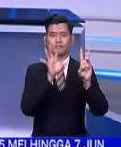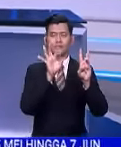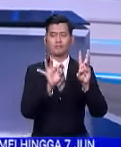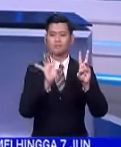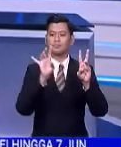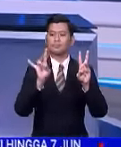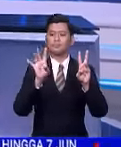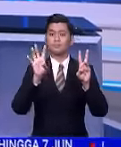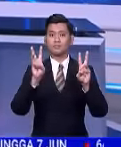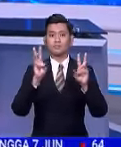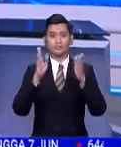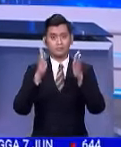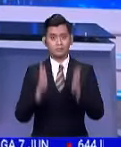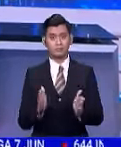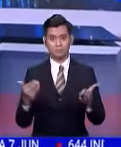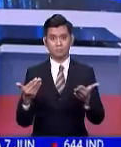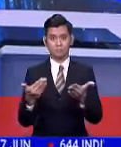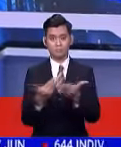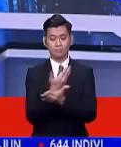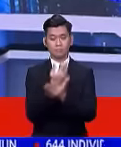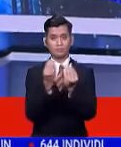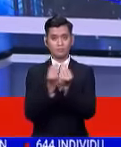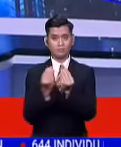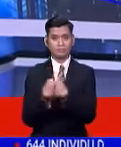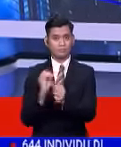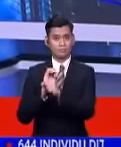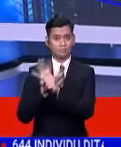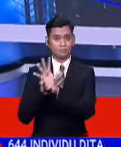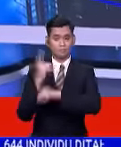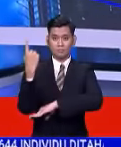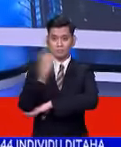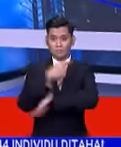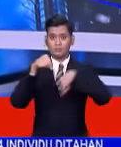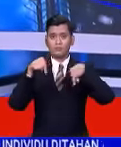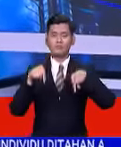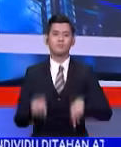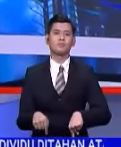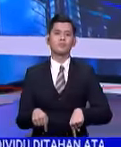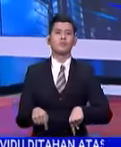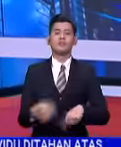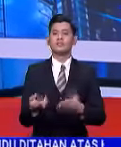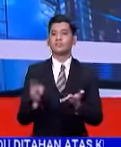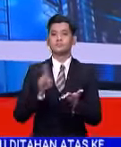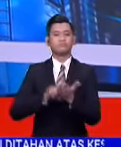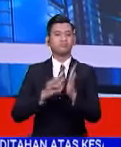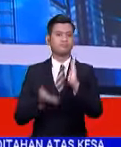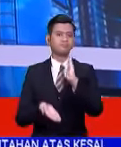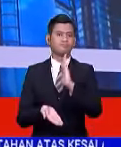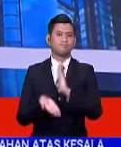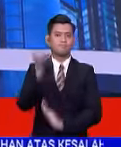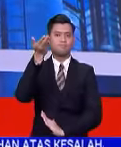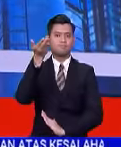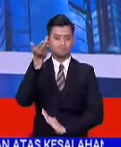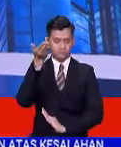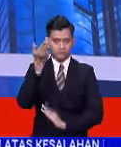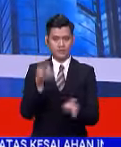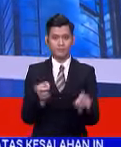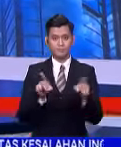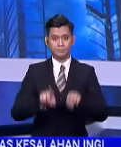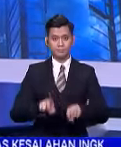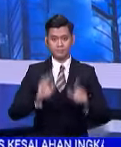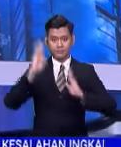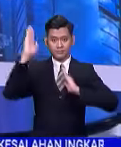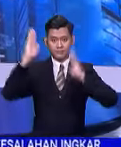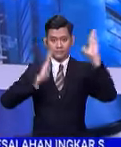...6,976 kes baru COVID-19 hari ini menyaksikan Malaysia merekodkan kes harian tertinggi sejak pandemik itu melanda negara